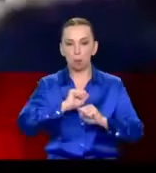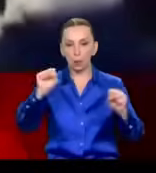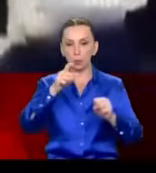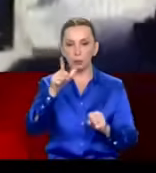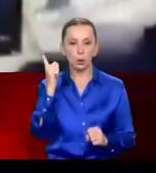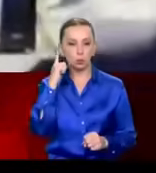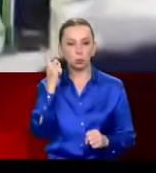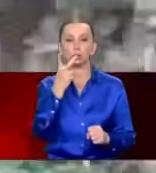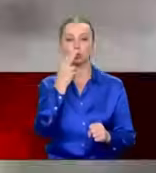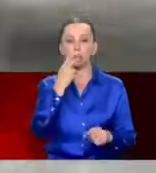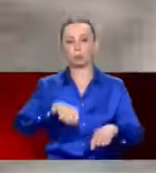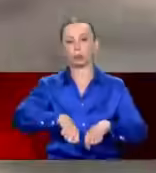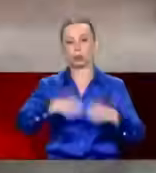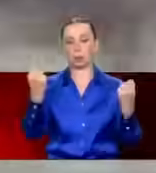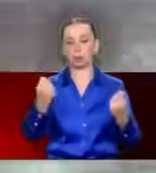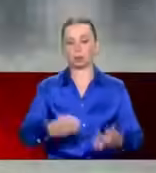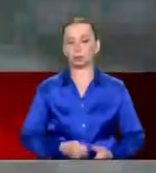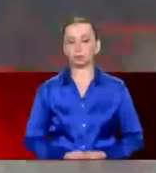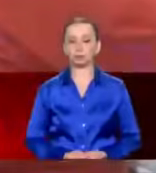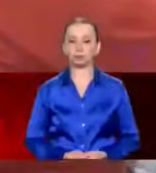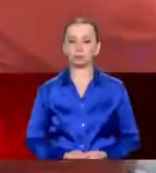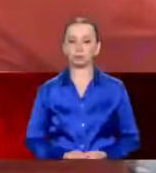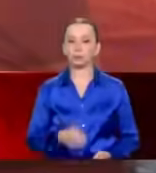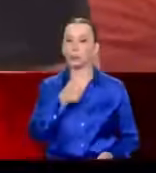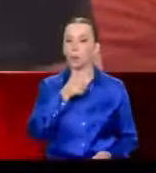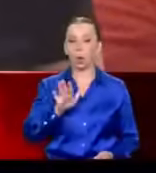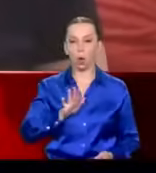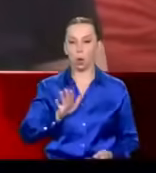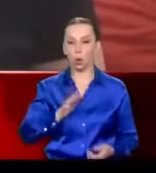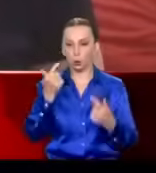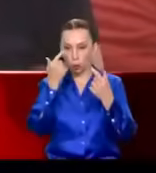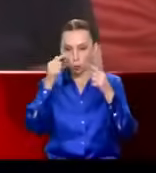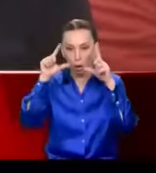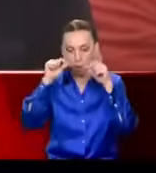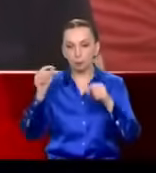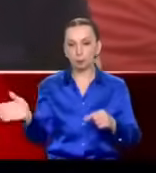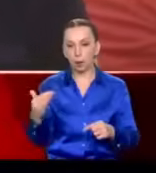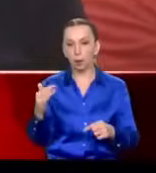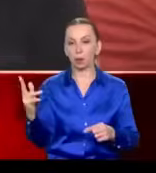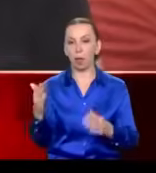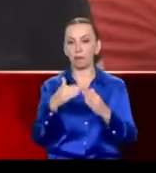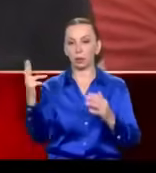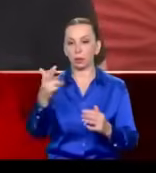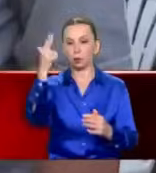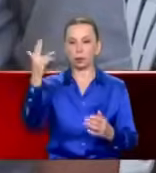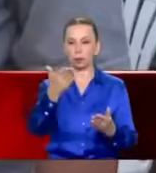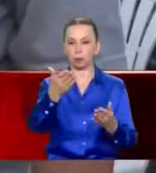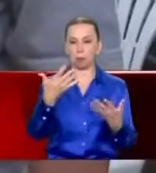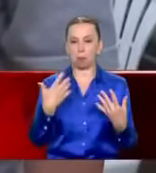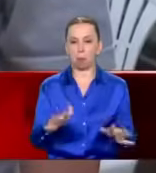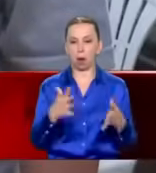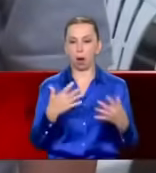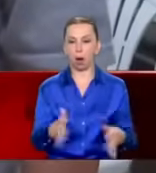İçeriye camlar parçalar girdi işte. Oğlumun gözlerini kapatarak çıkarttım ama tam bir mahşer yeri gibiydi.